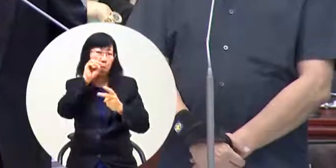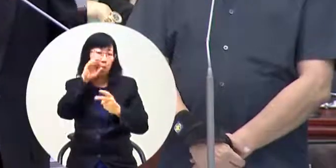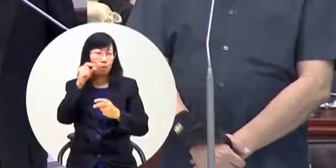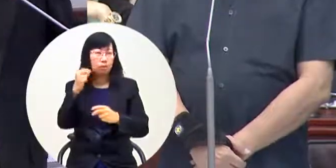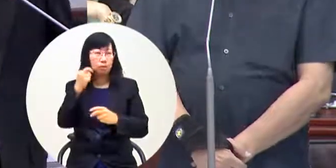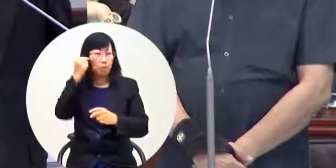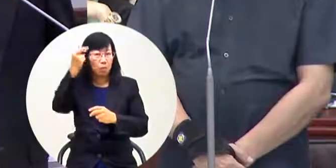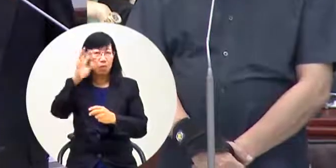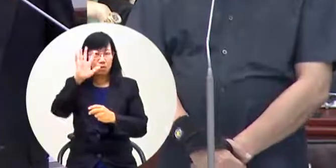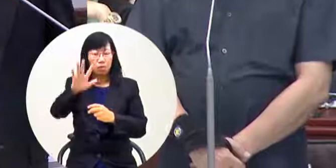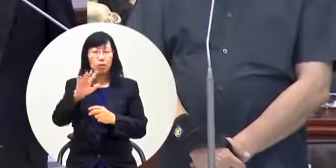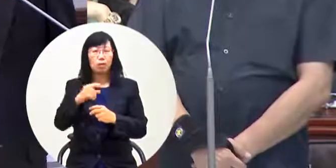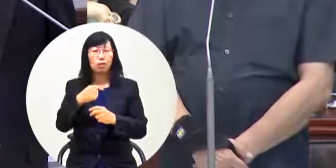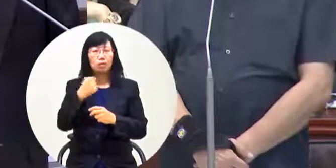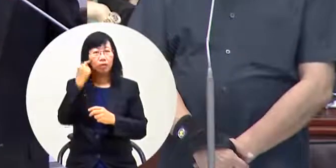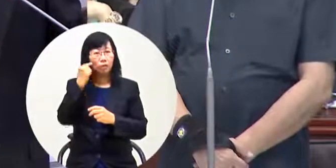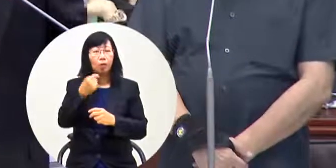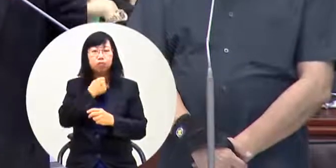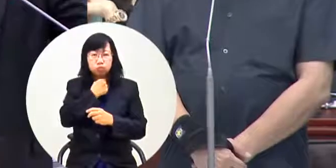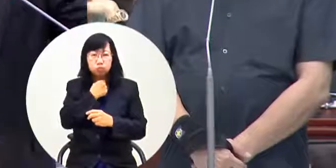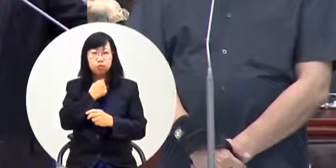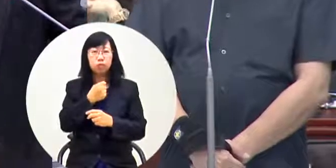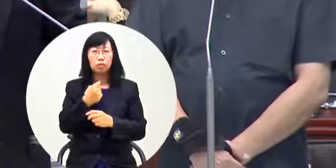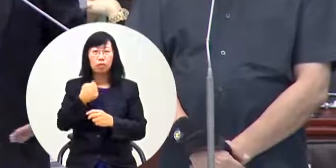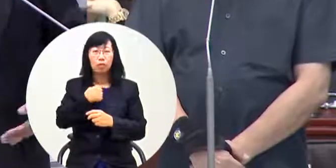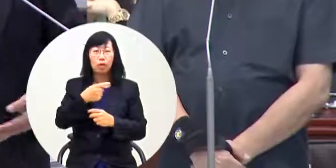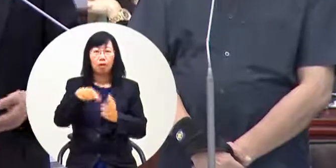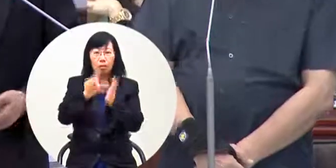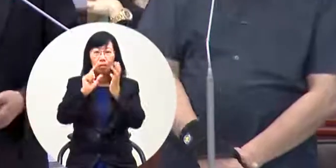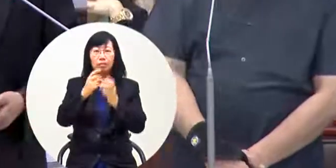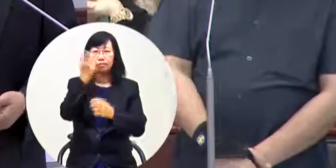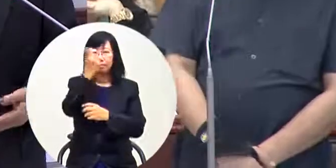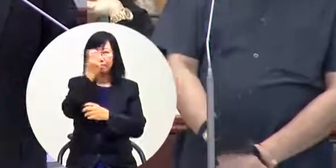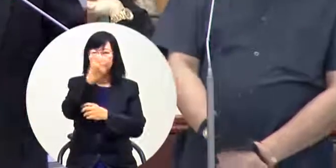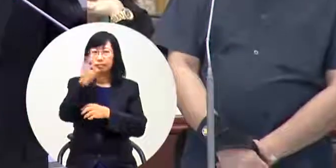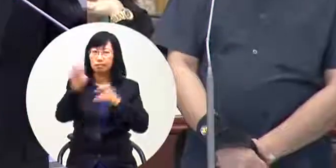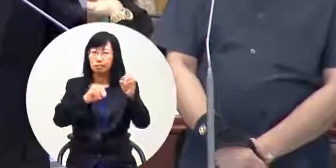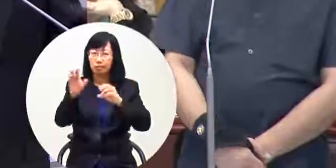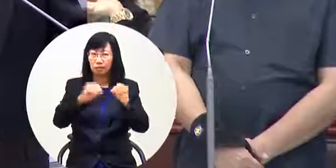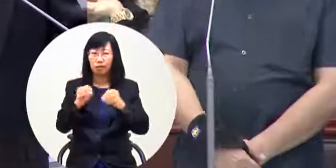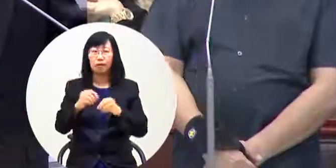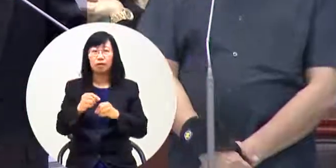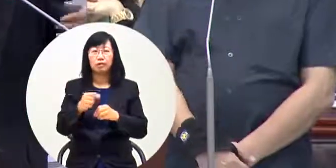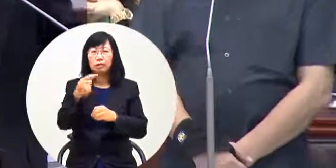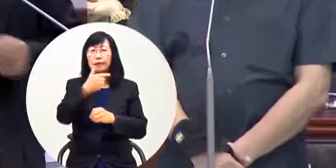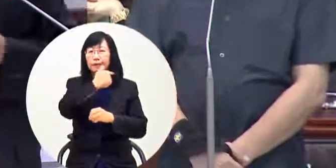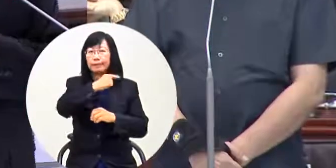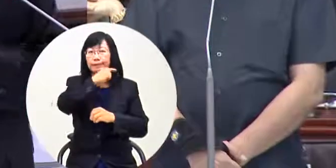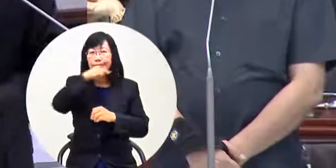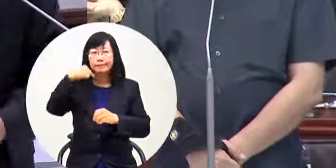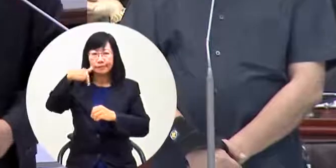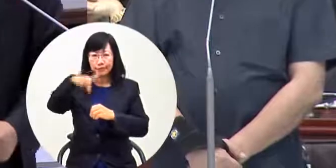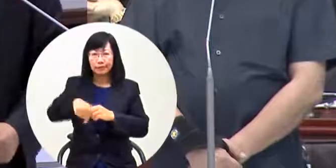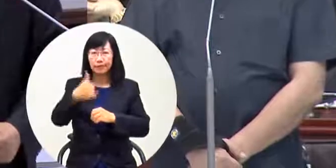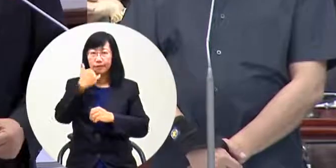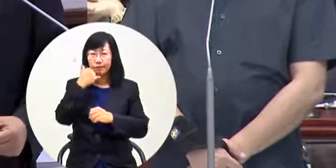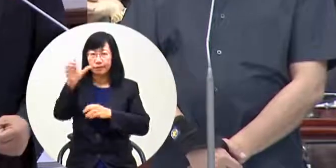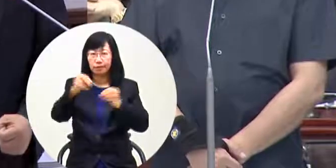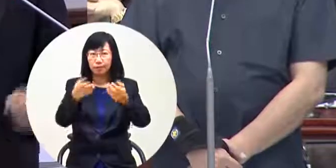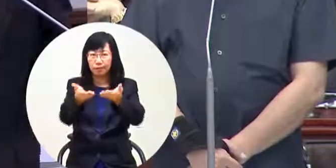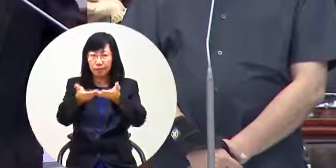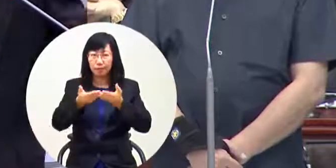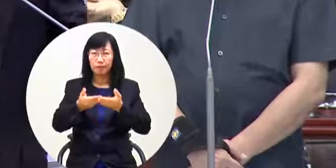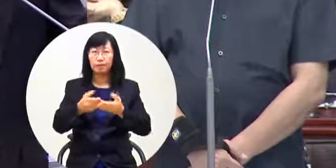下，我是来不及查，所以我想说当下来问你一下。 查看 对哦，我们问讲，咱的这么，咱的环境这么歹